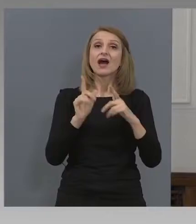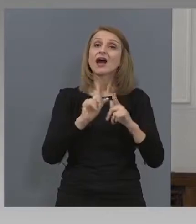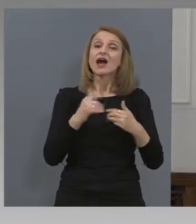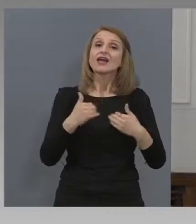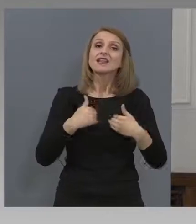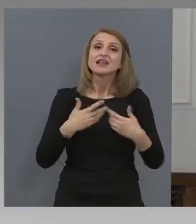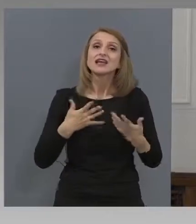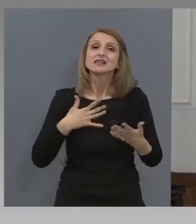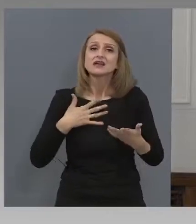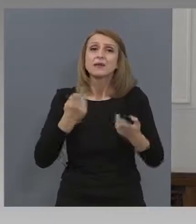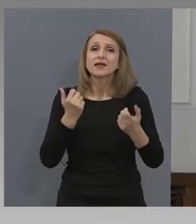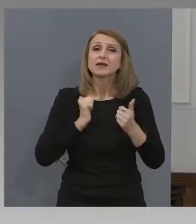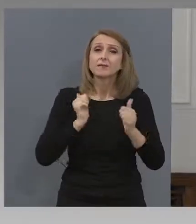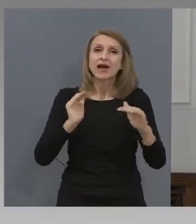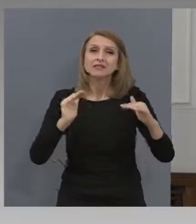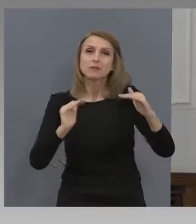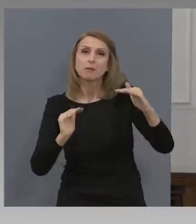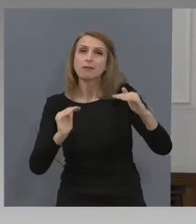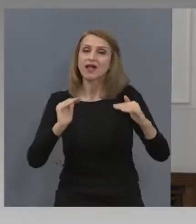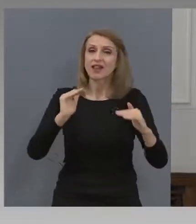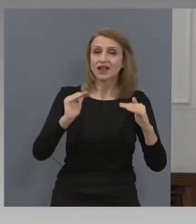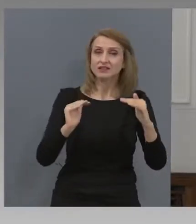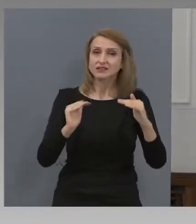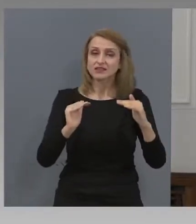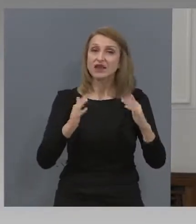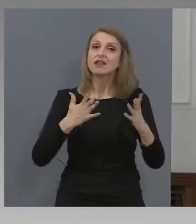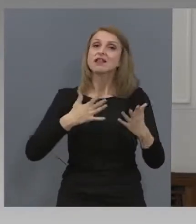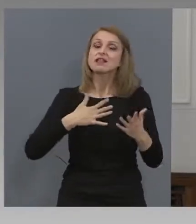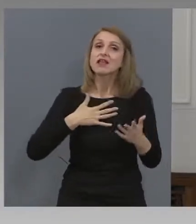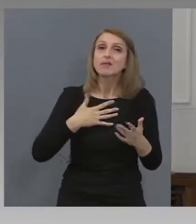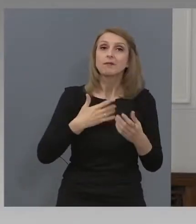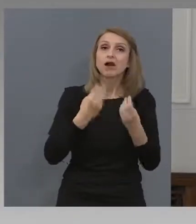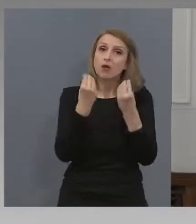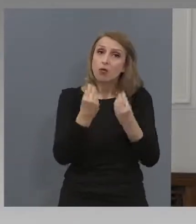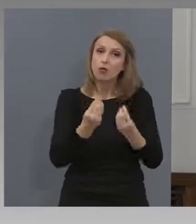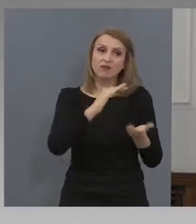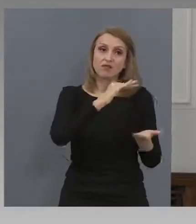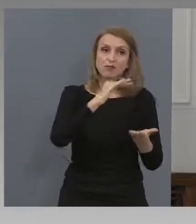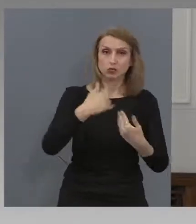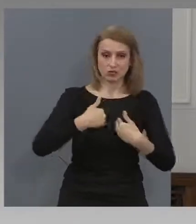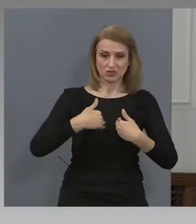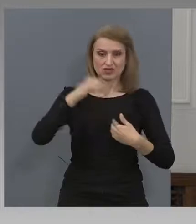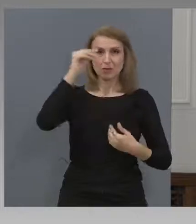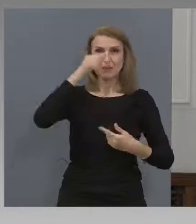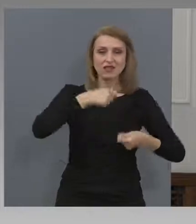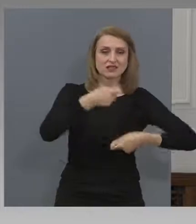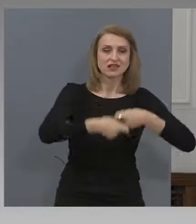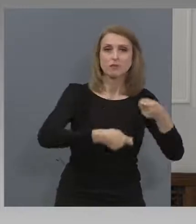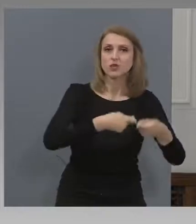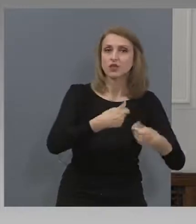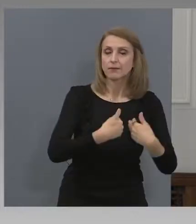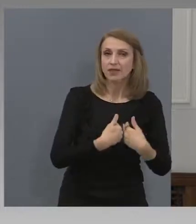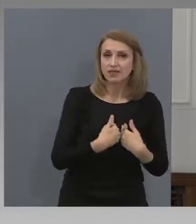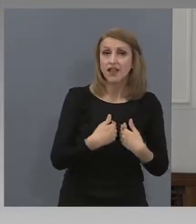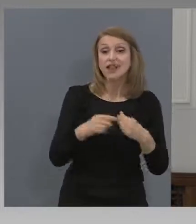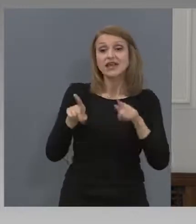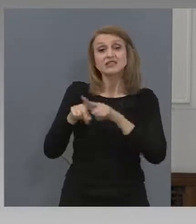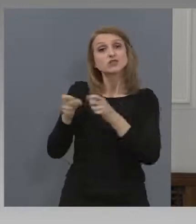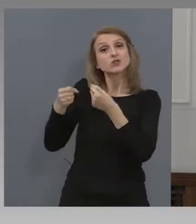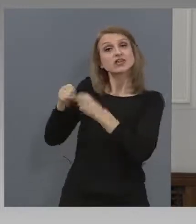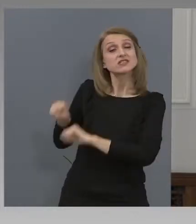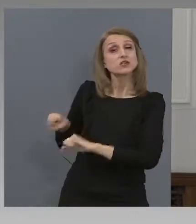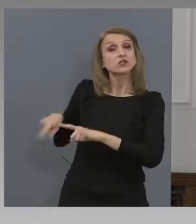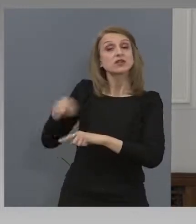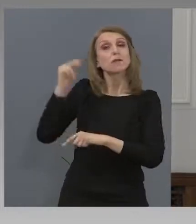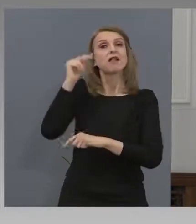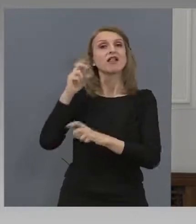този крехък баланс между интереса на българския потребител, защитата и помощта за българския производител,